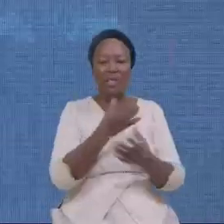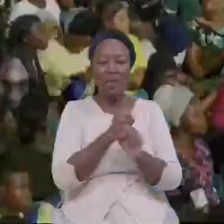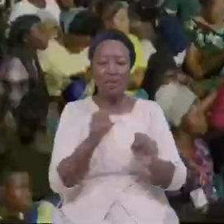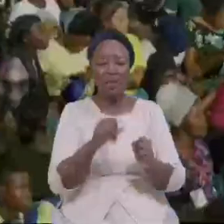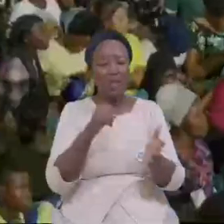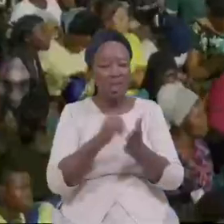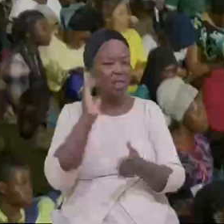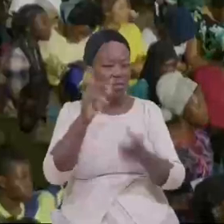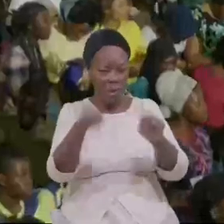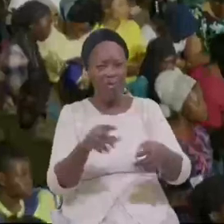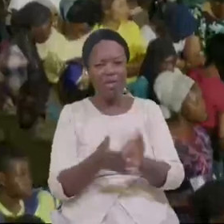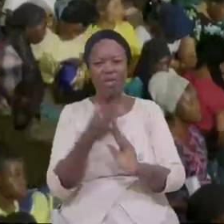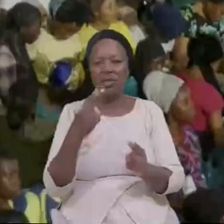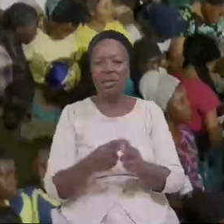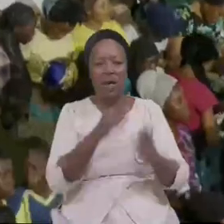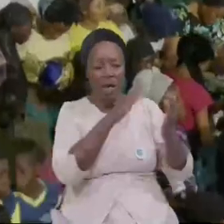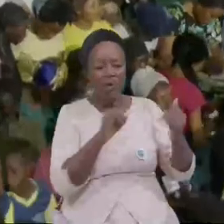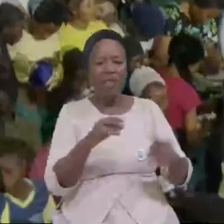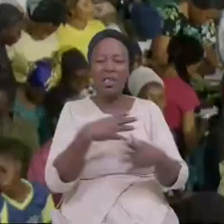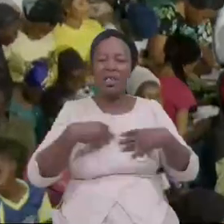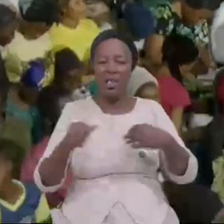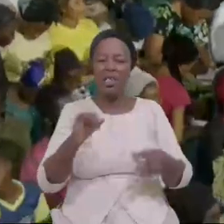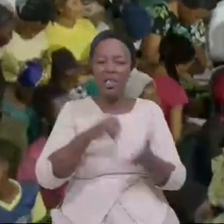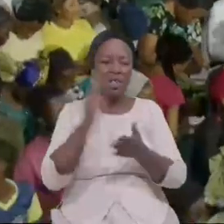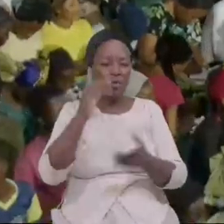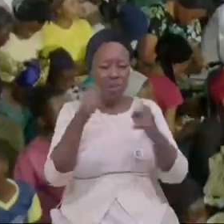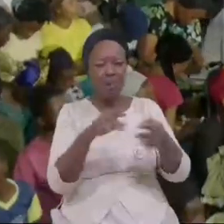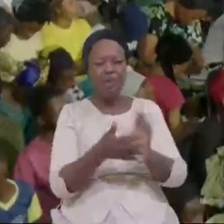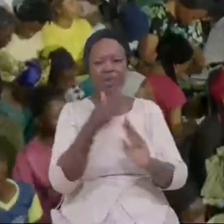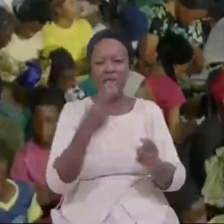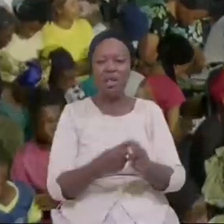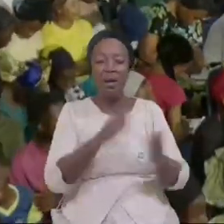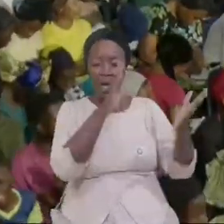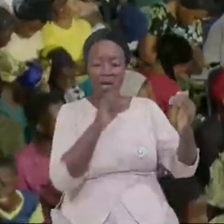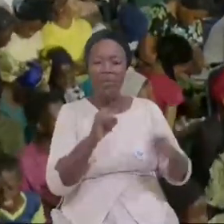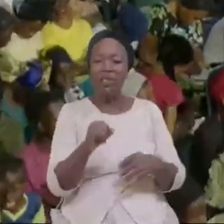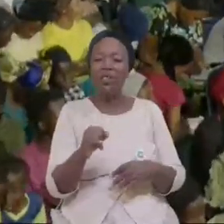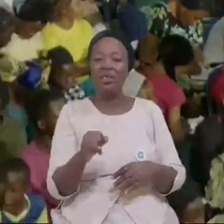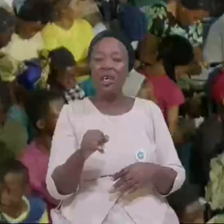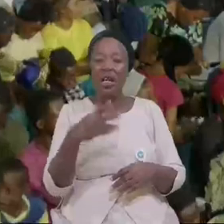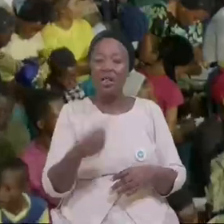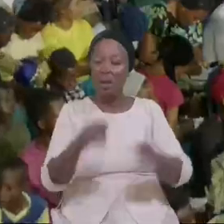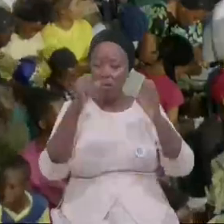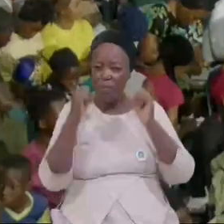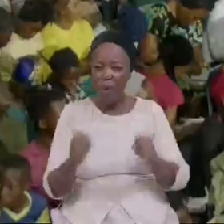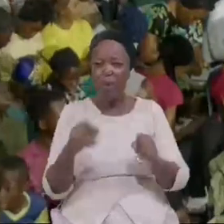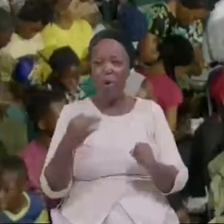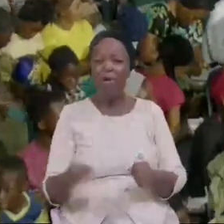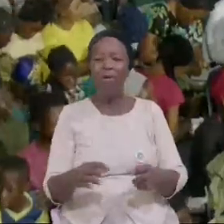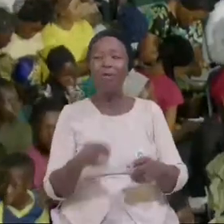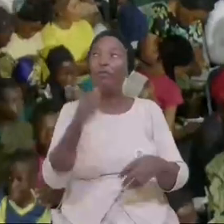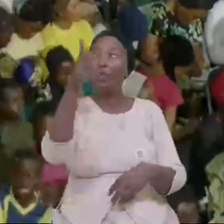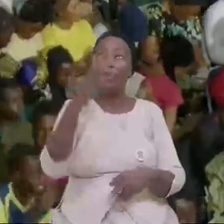ça va venir? Est-ce que tu espères la guérison, ça va venir? Est-ce que tu espères la puissance de Dieu d'en